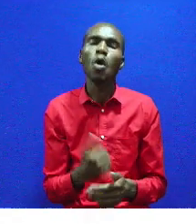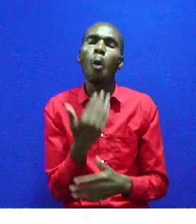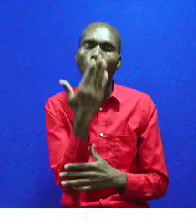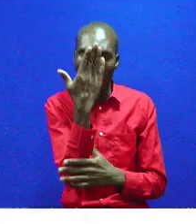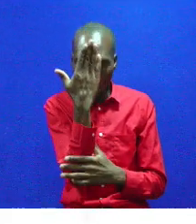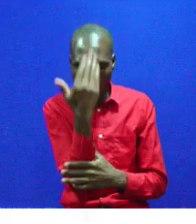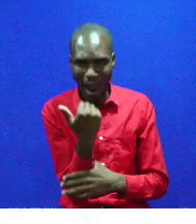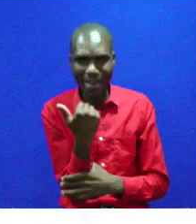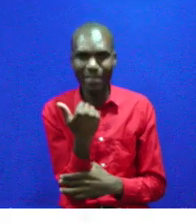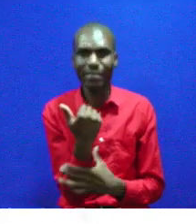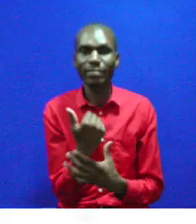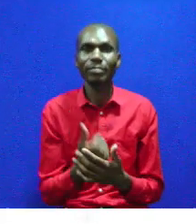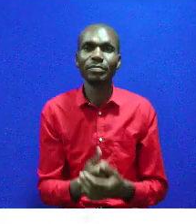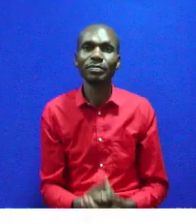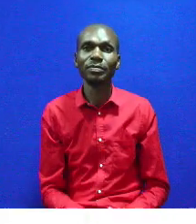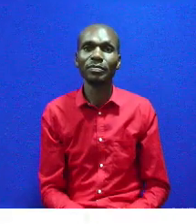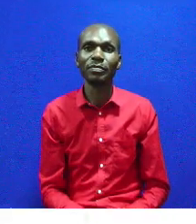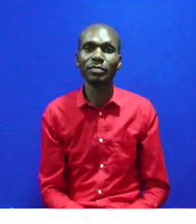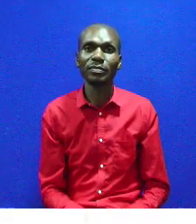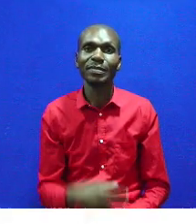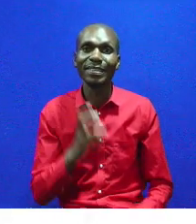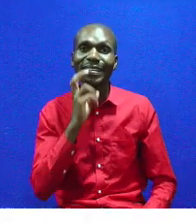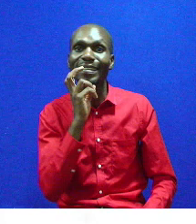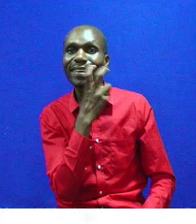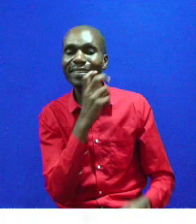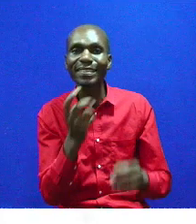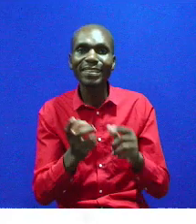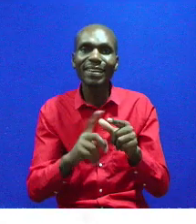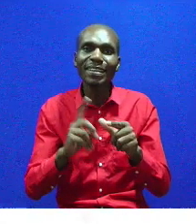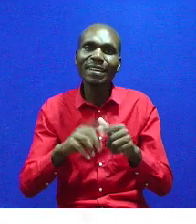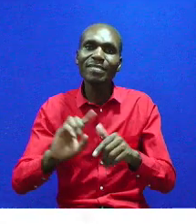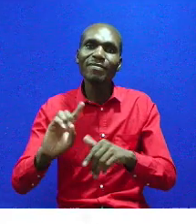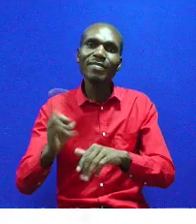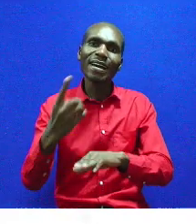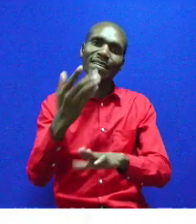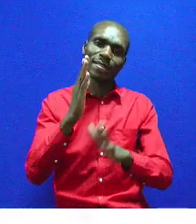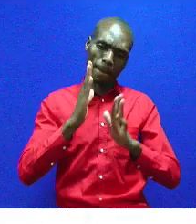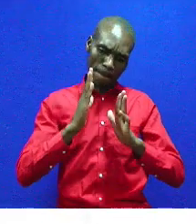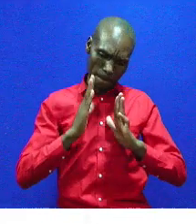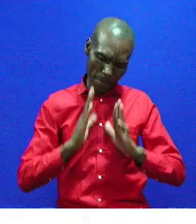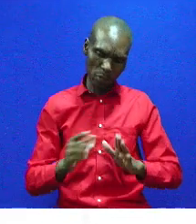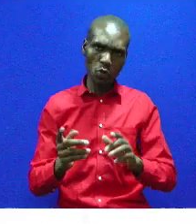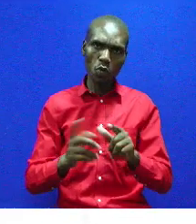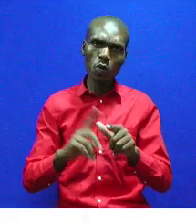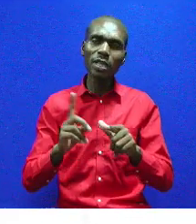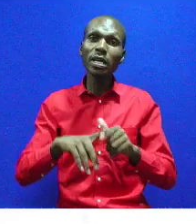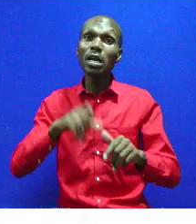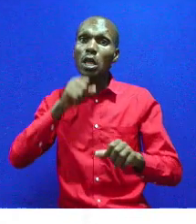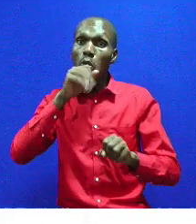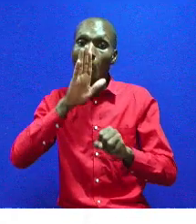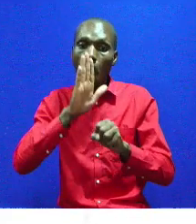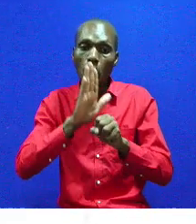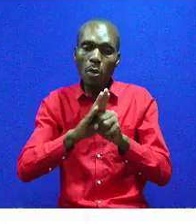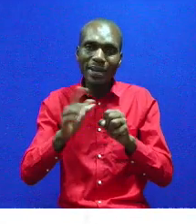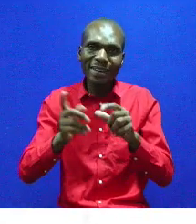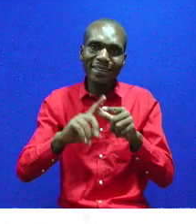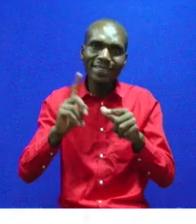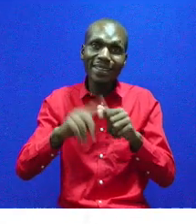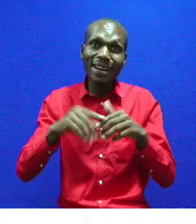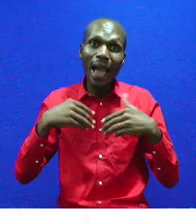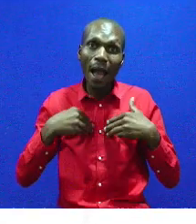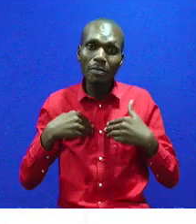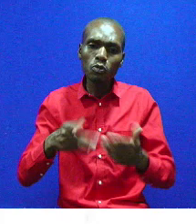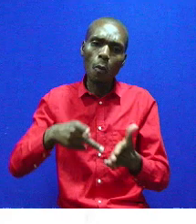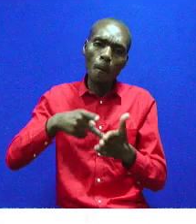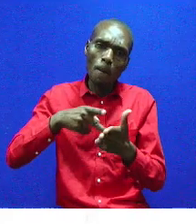sababu Rigathi Gachagua ndiye alikuwa wa kwanza kuahidi ya kuwa waadhiriwa watalipwa.